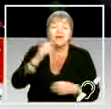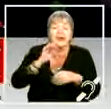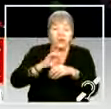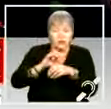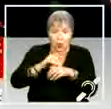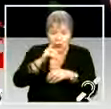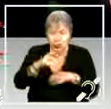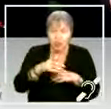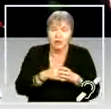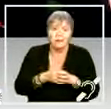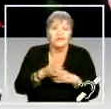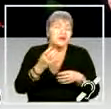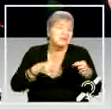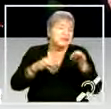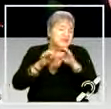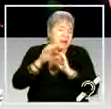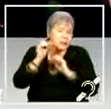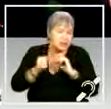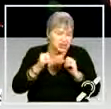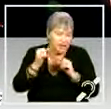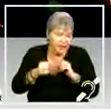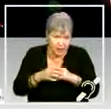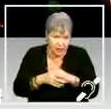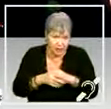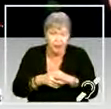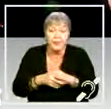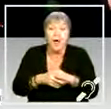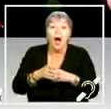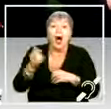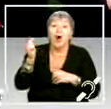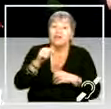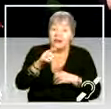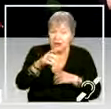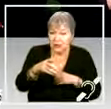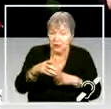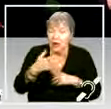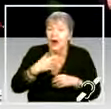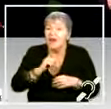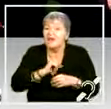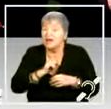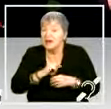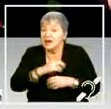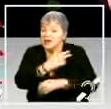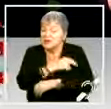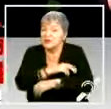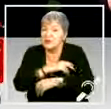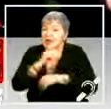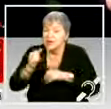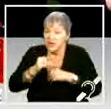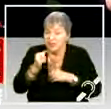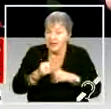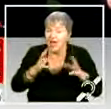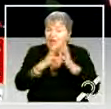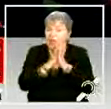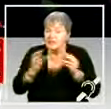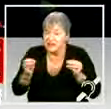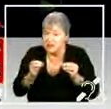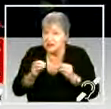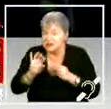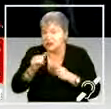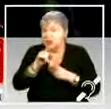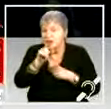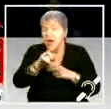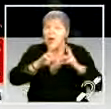rețeaua sanitară a CFR, din spitalele CFR. Aceștia se tem că aceste spitale CFR vor fi desființate și